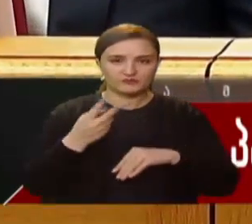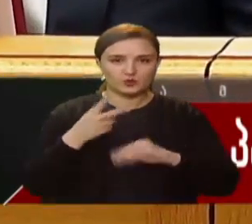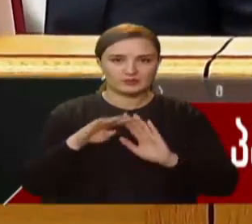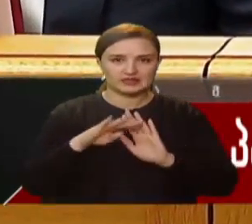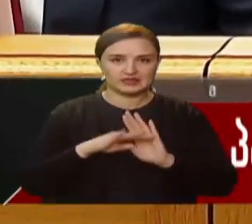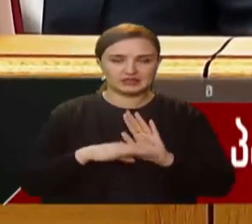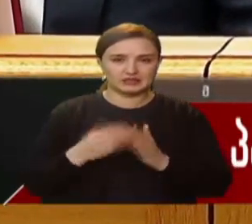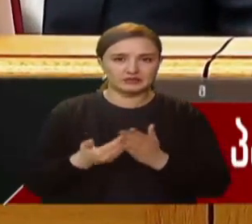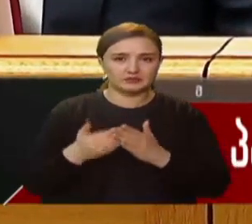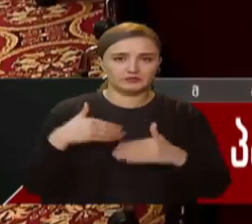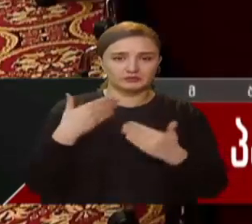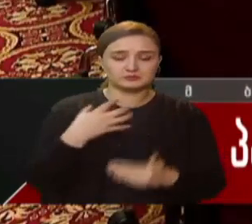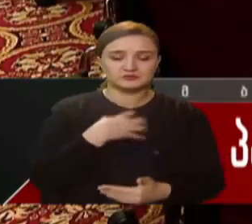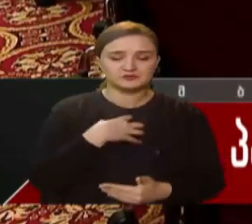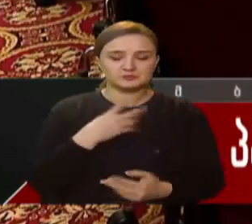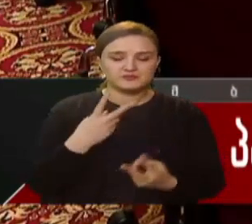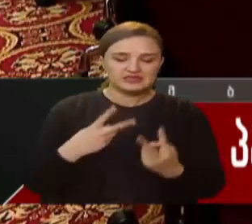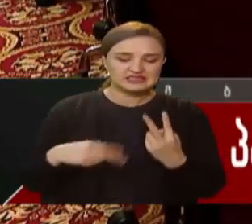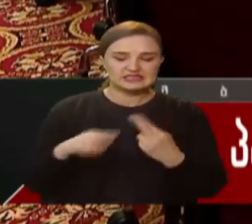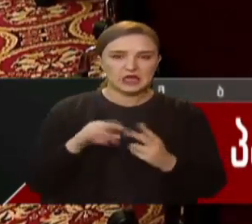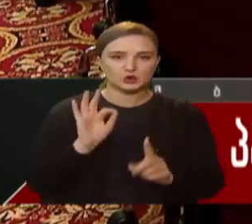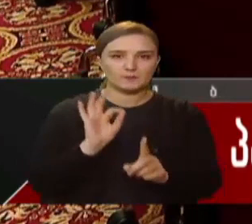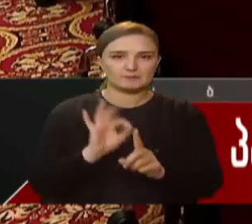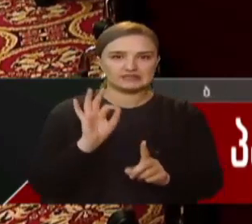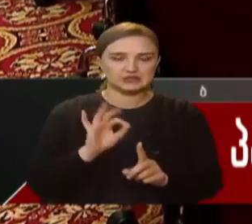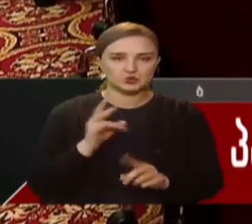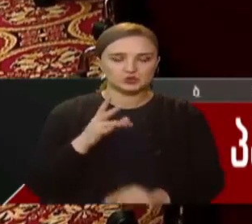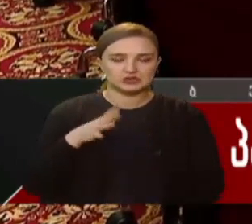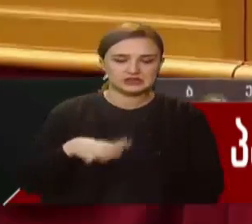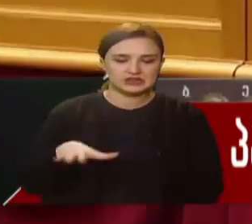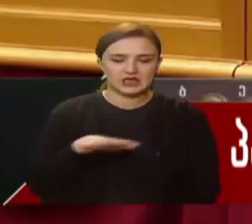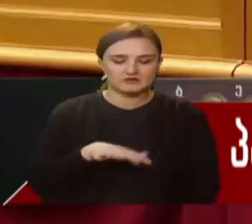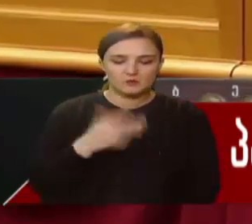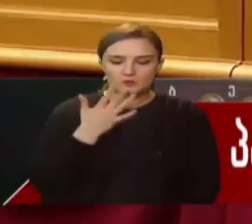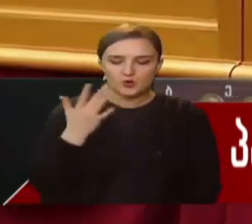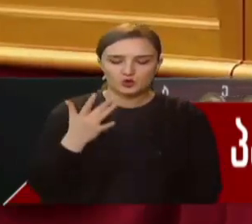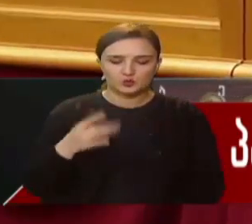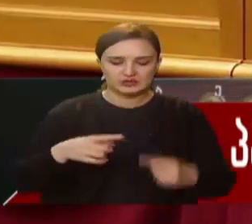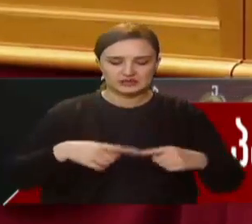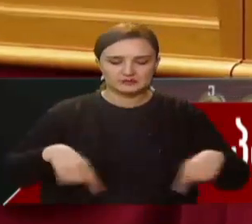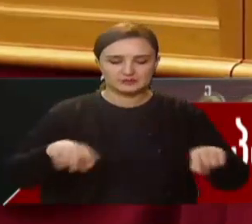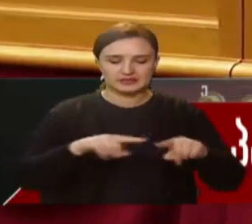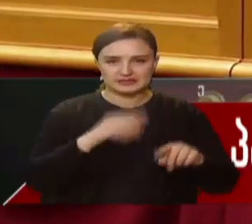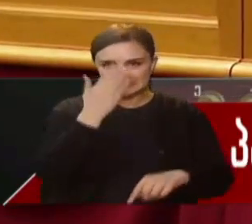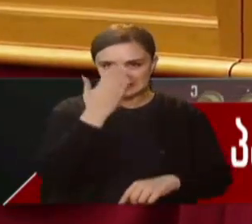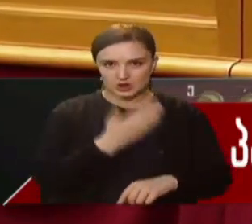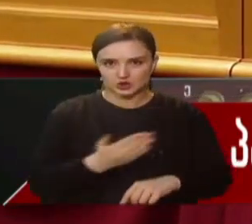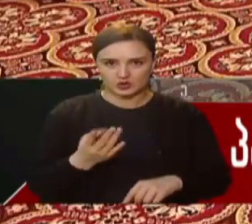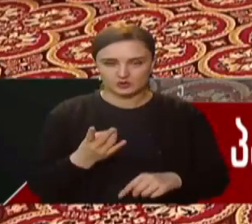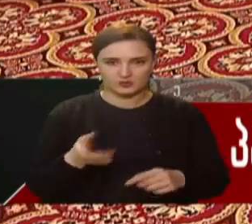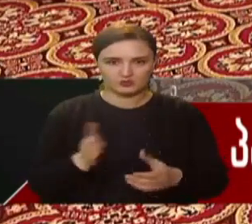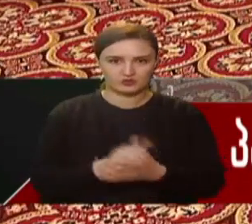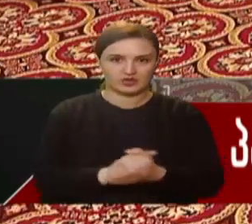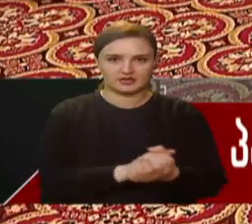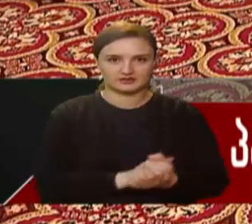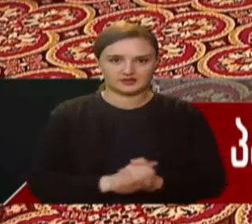rekomendatsiebze mnishnolovania rom saerto miznis garshemo ხდეს საქართველოს პოლიტიკური სპექტრისა და საზოგადოების გაერთიანება.